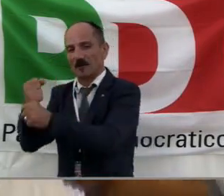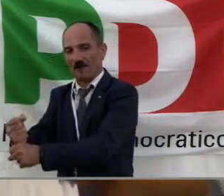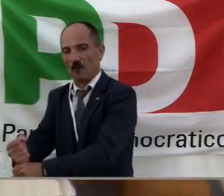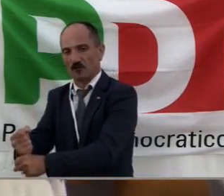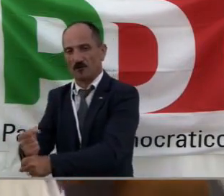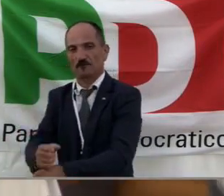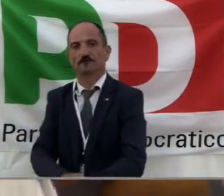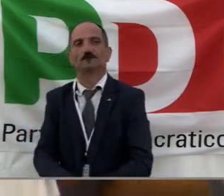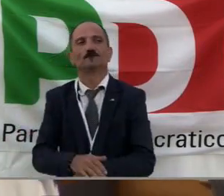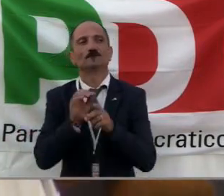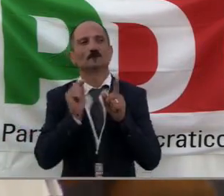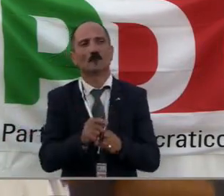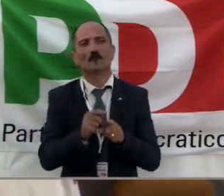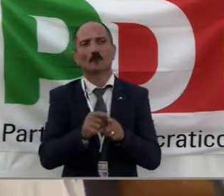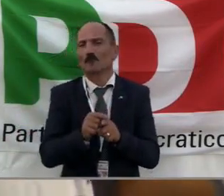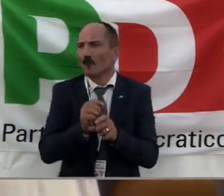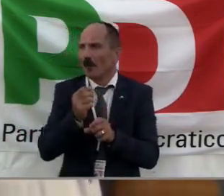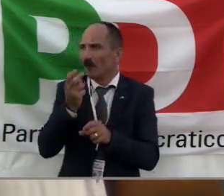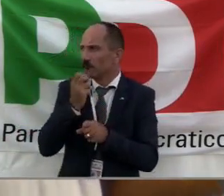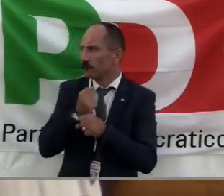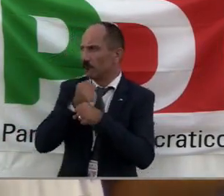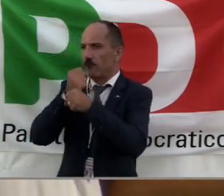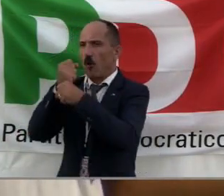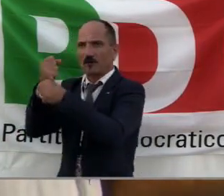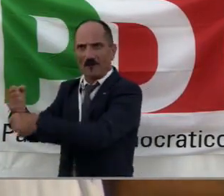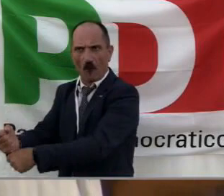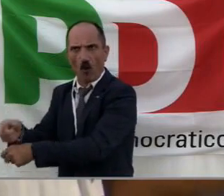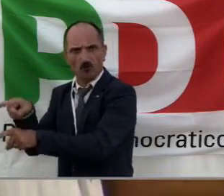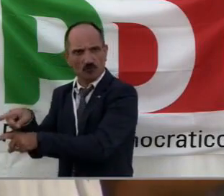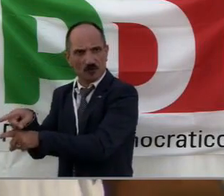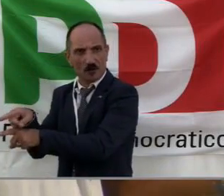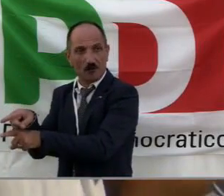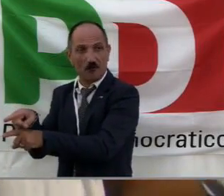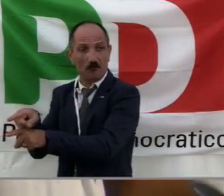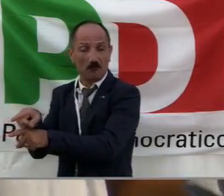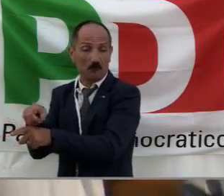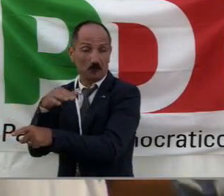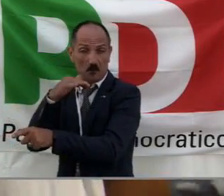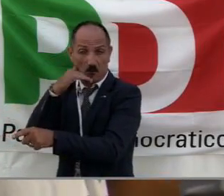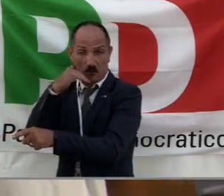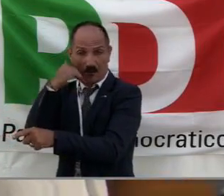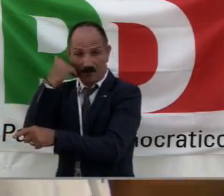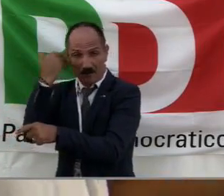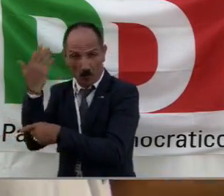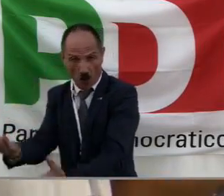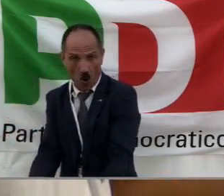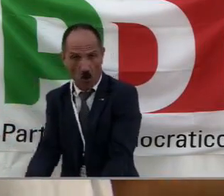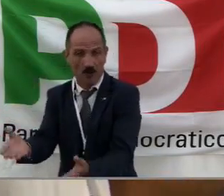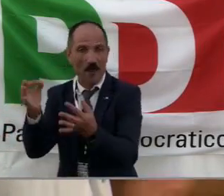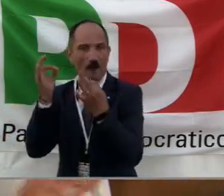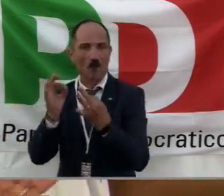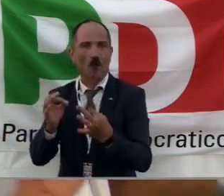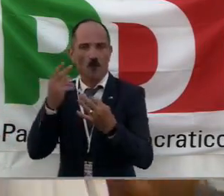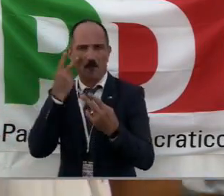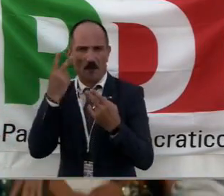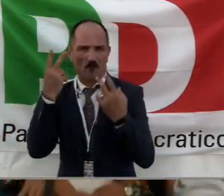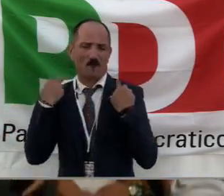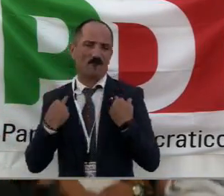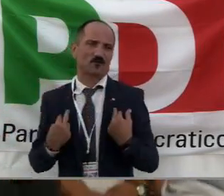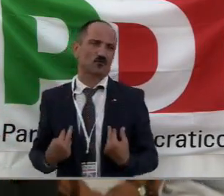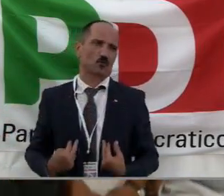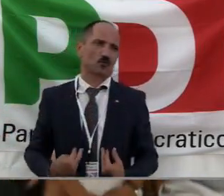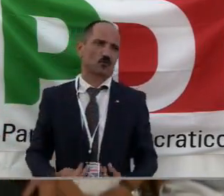A diventare l'avvocato del portavoce in una vergogna come quella che abbiamo